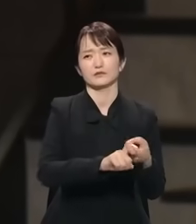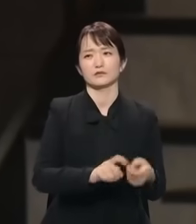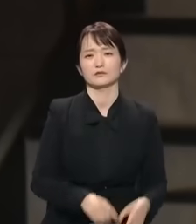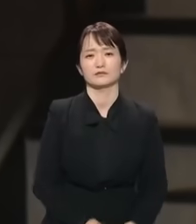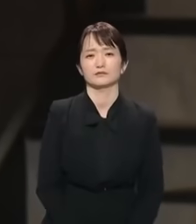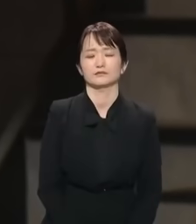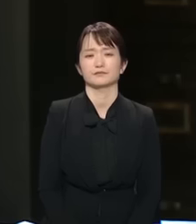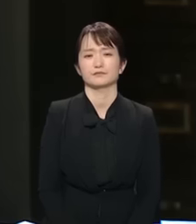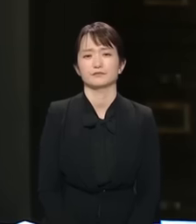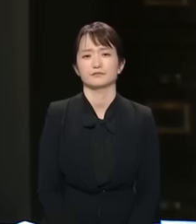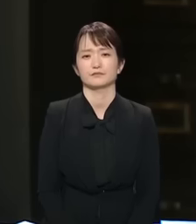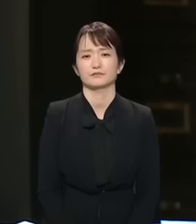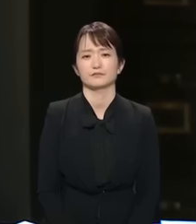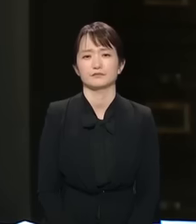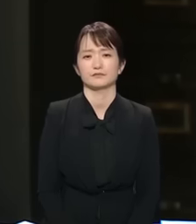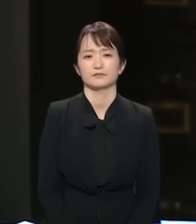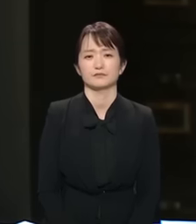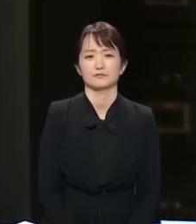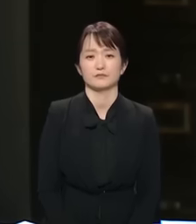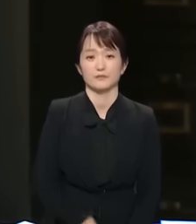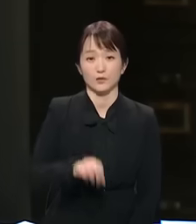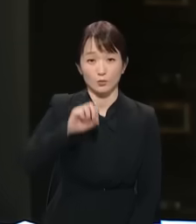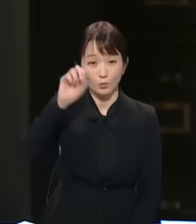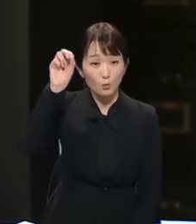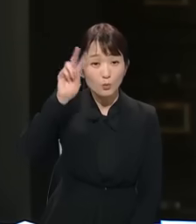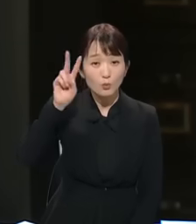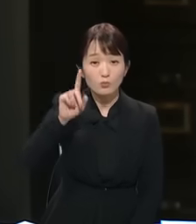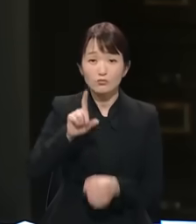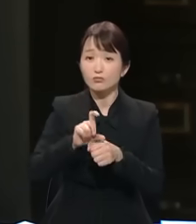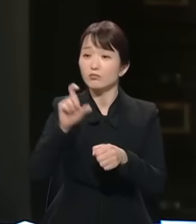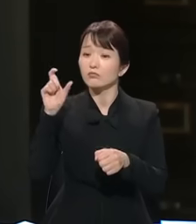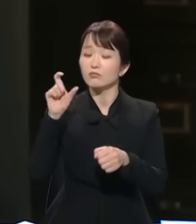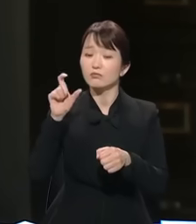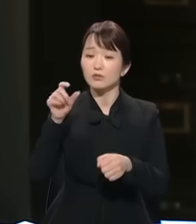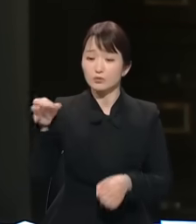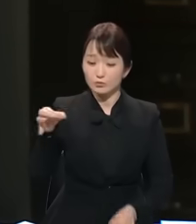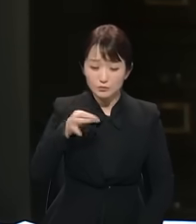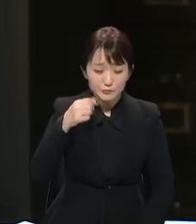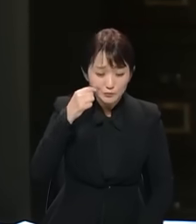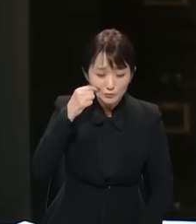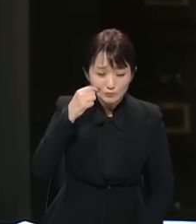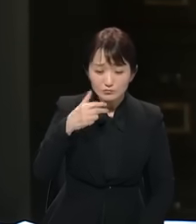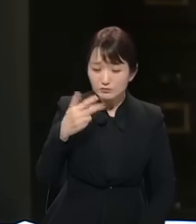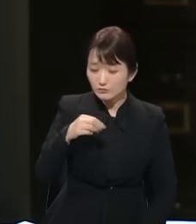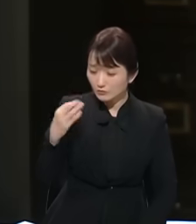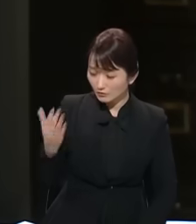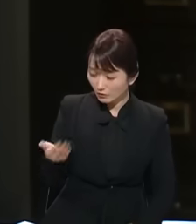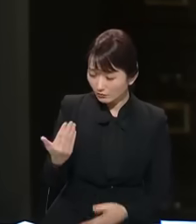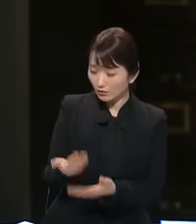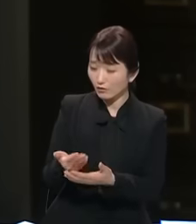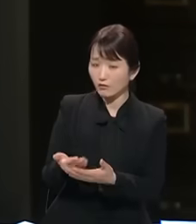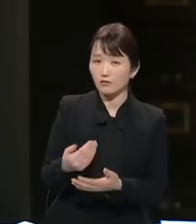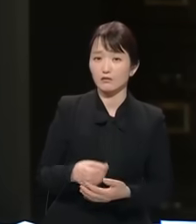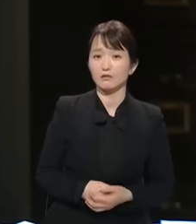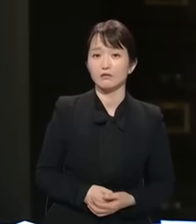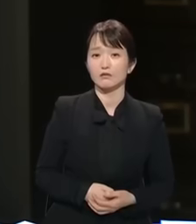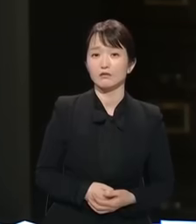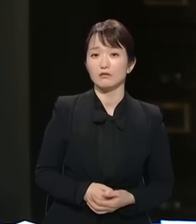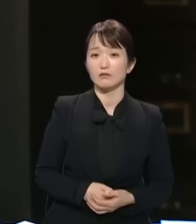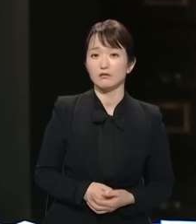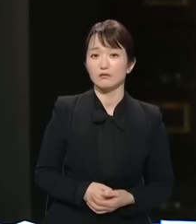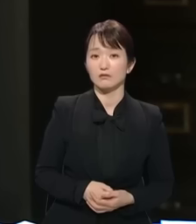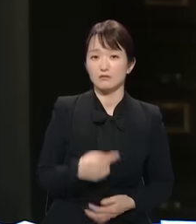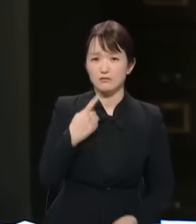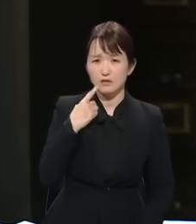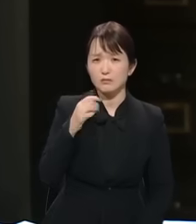합니다. 자, 갑자기 15년 전 못 받은 돈 7천만 원 내놔라 했다는 거죠. 자, 그런데 그 과정에서